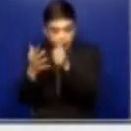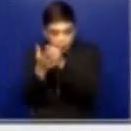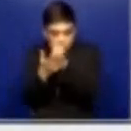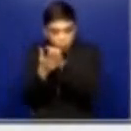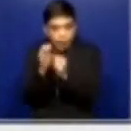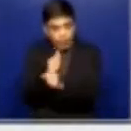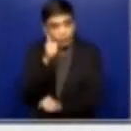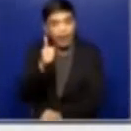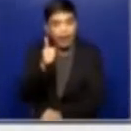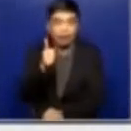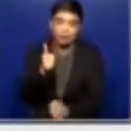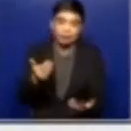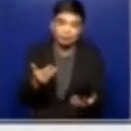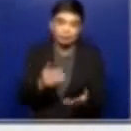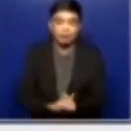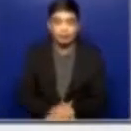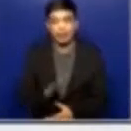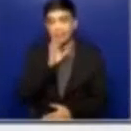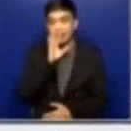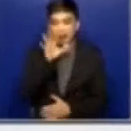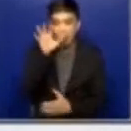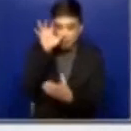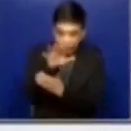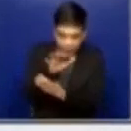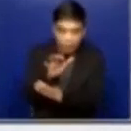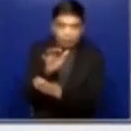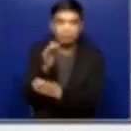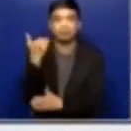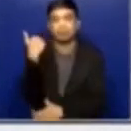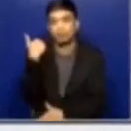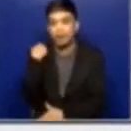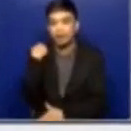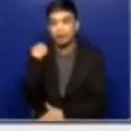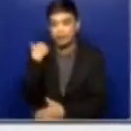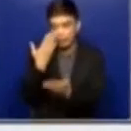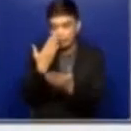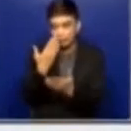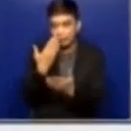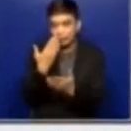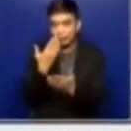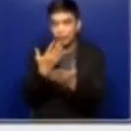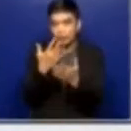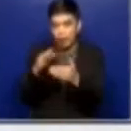างครั้งเราก็ได้ยินเกิดการขู่กันโชคหรืออะไรต่างๆขึ้นมานะครับขู่กันโชคเอา